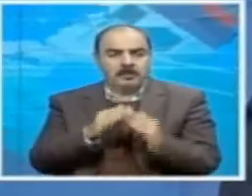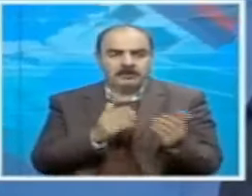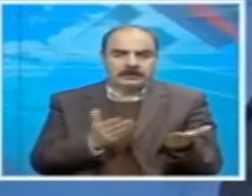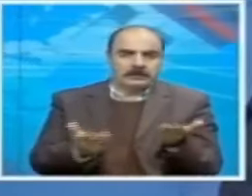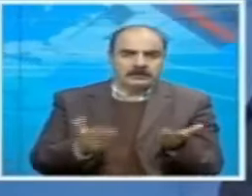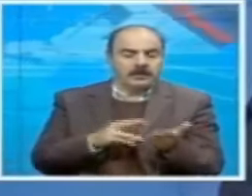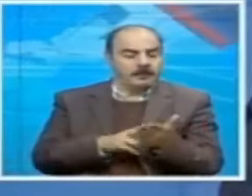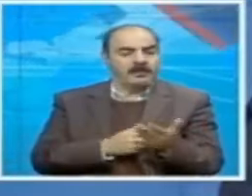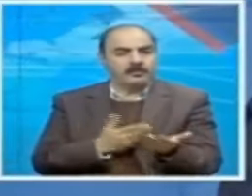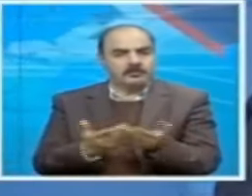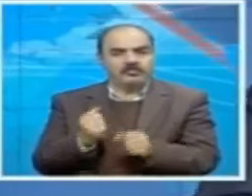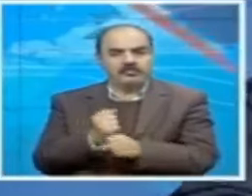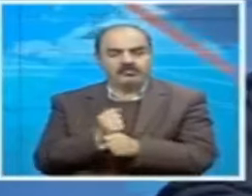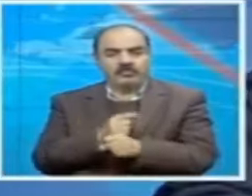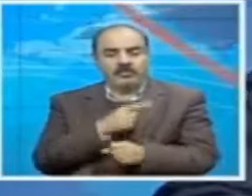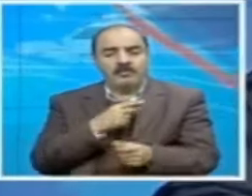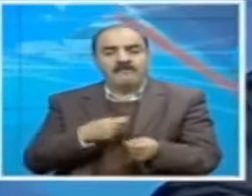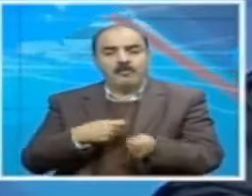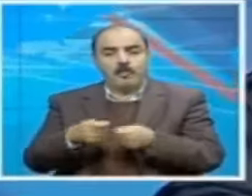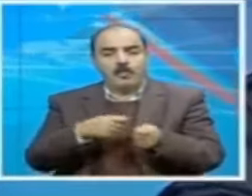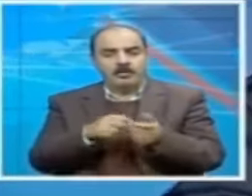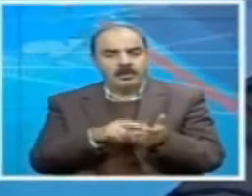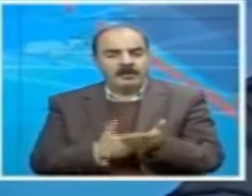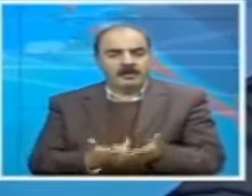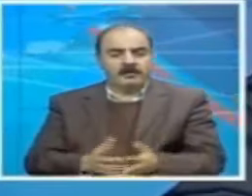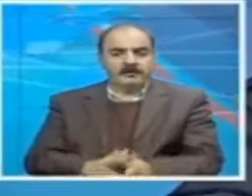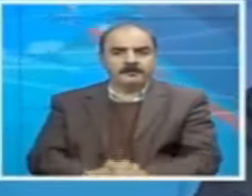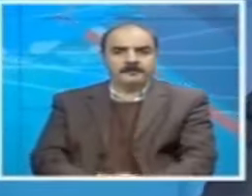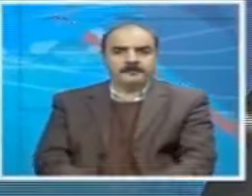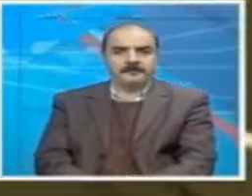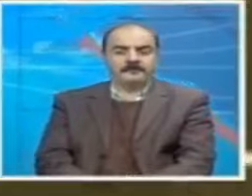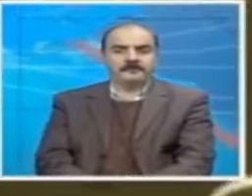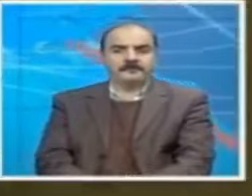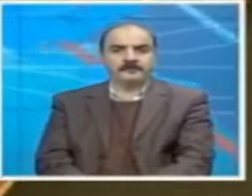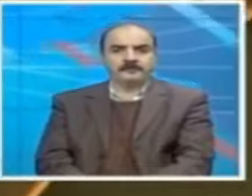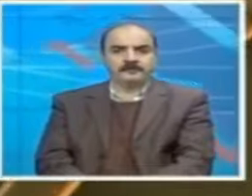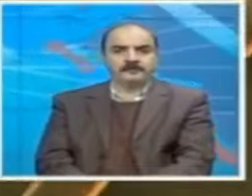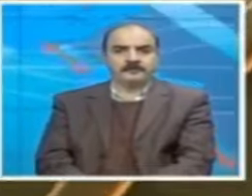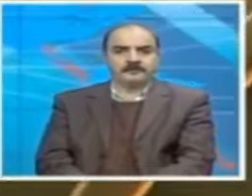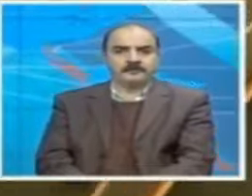المصري وأداء القطاع المصرفي بالدولة.